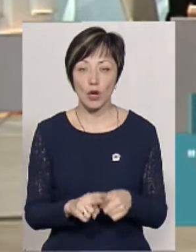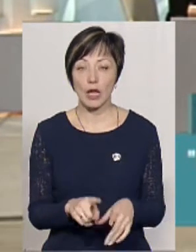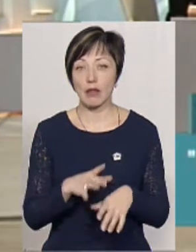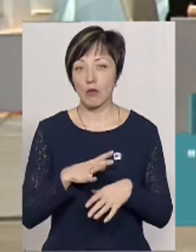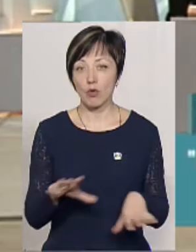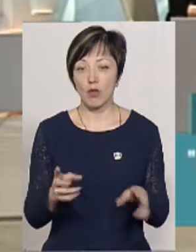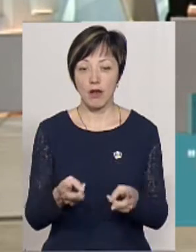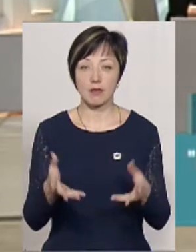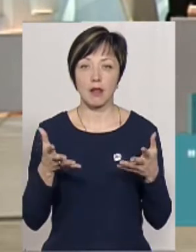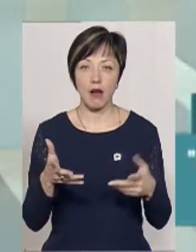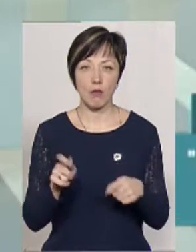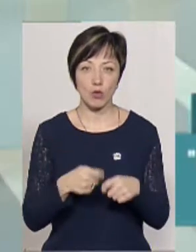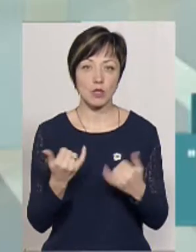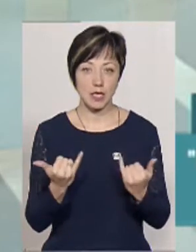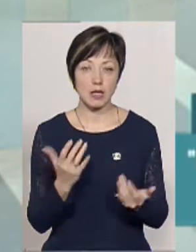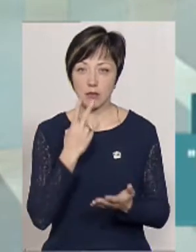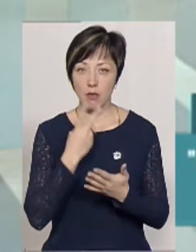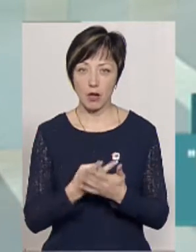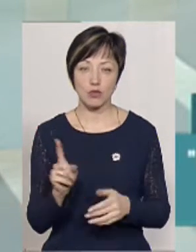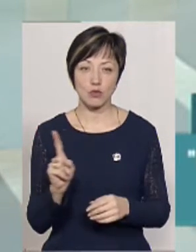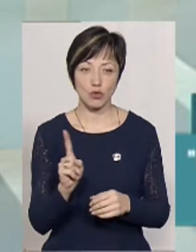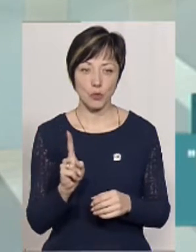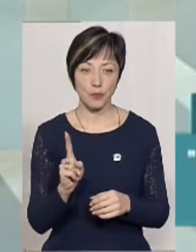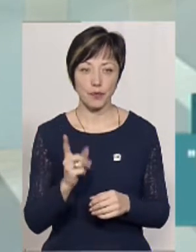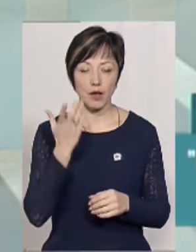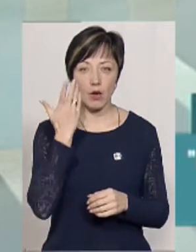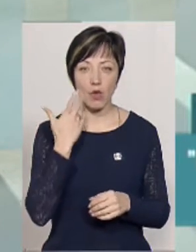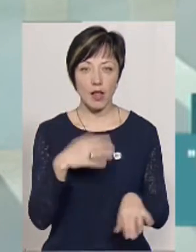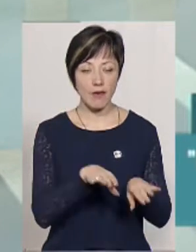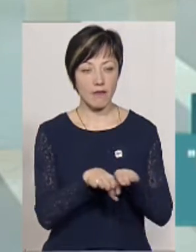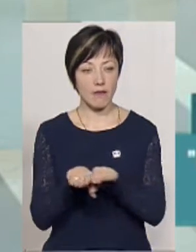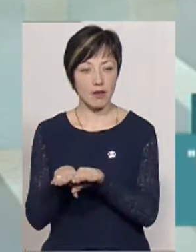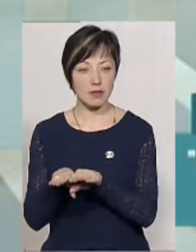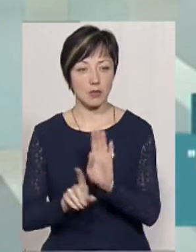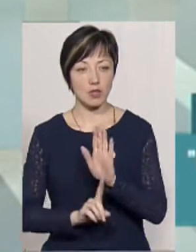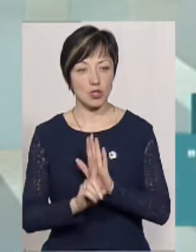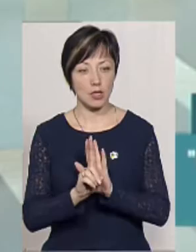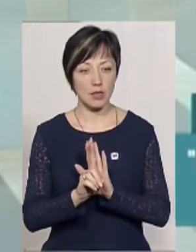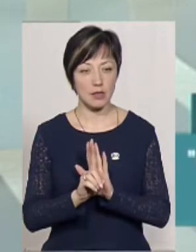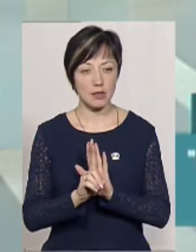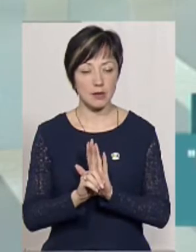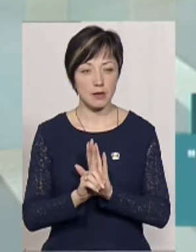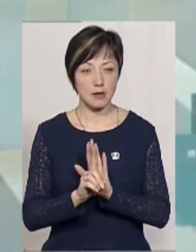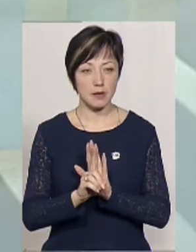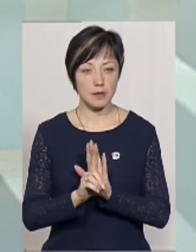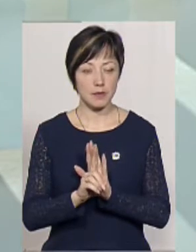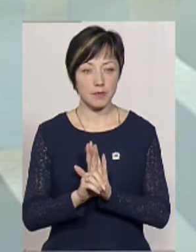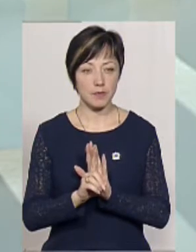було яскравих порушень. Зараз ми бачимо, що коли фаза вже входить,